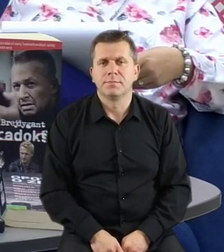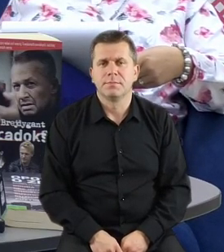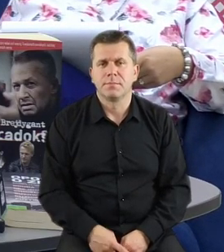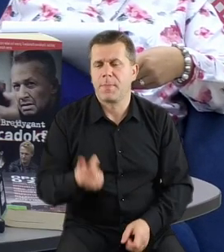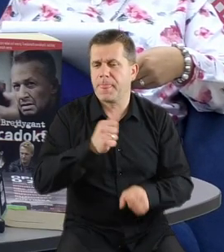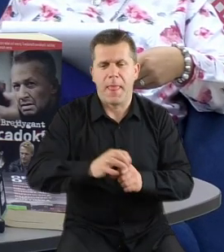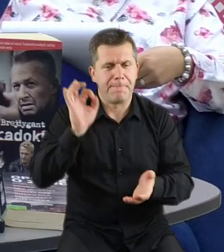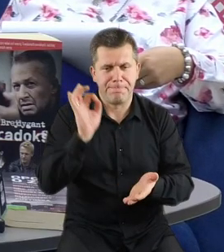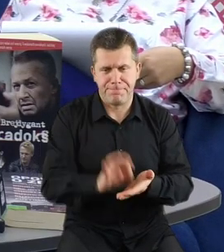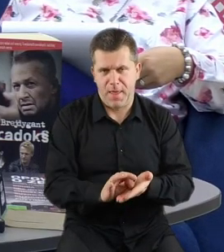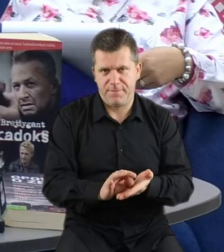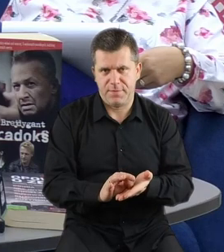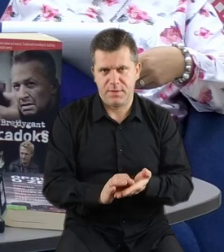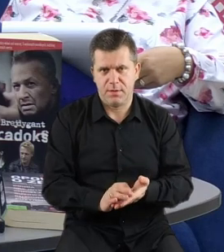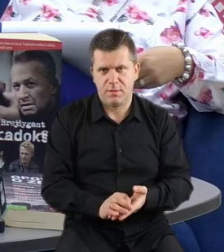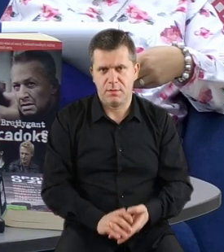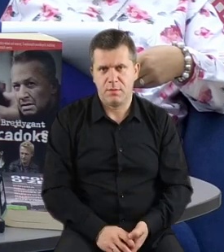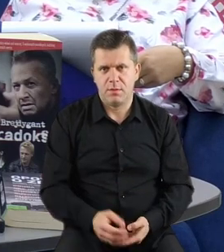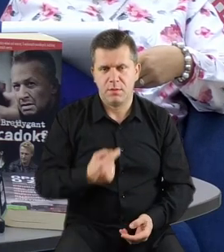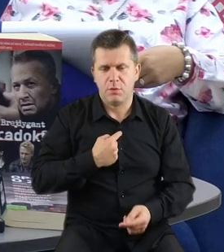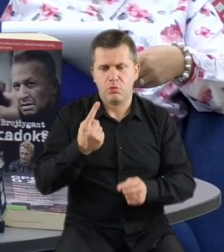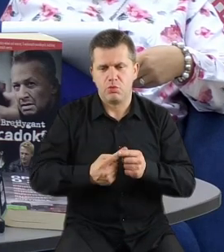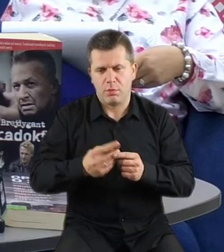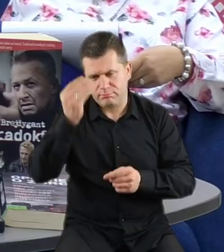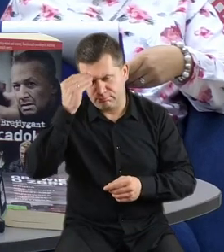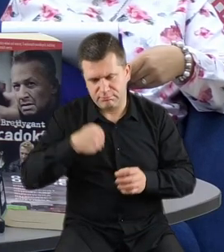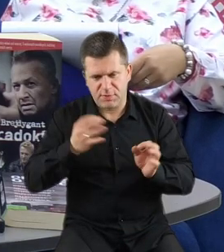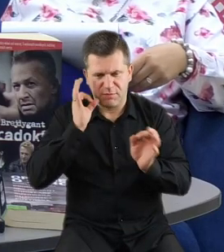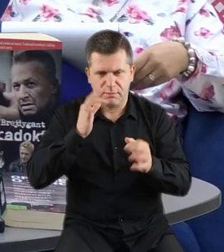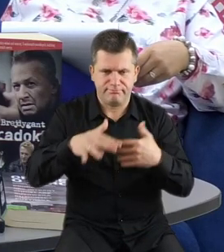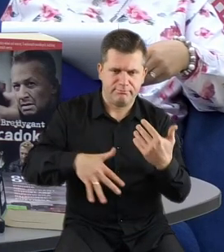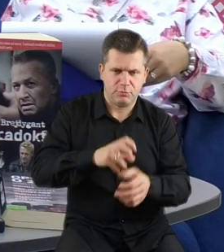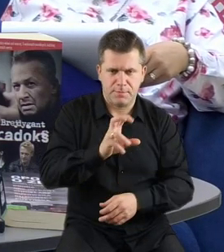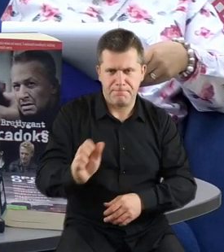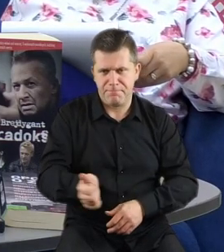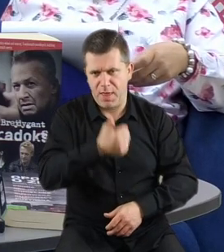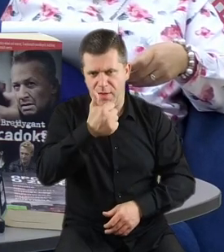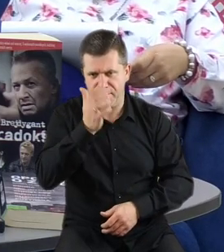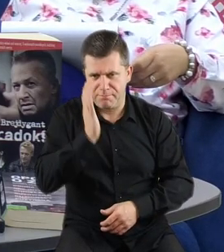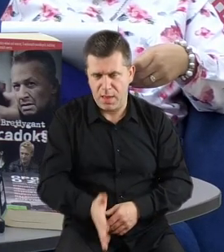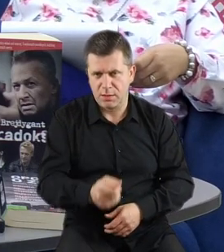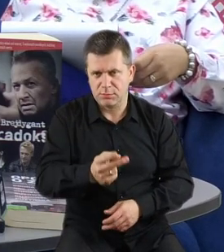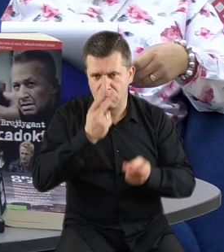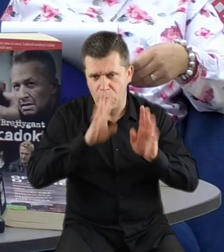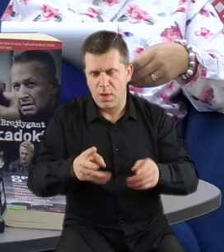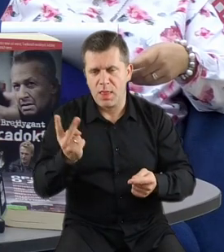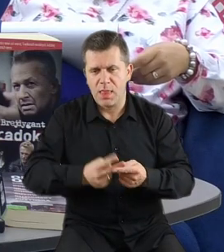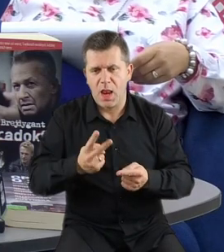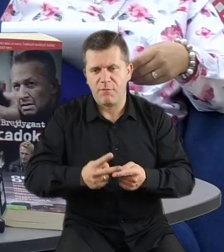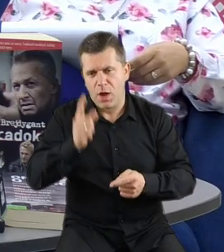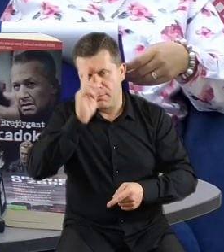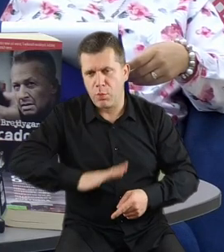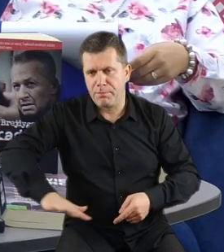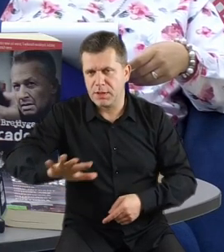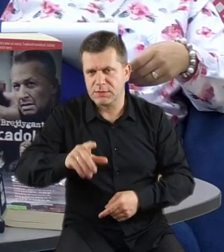tu nie jestem pewien, bo dochodzą mnie sprzeczne informacje, czy najpierw to wyemituje telewizja publiczna,